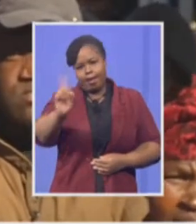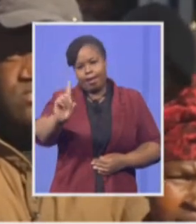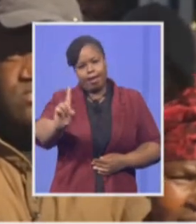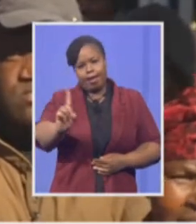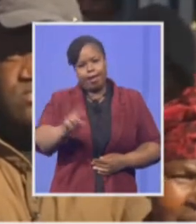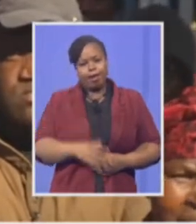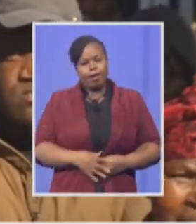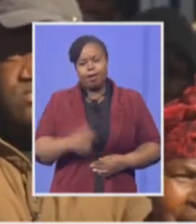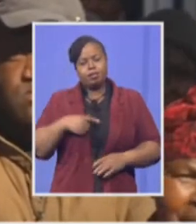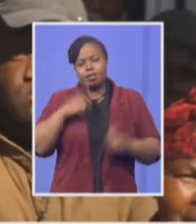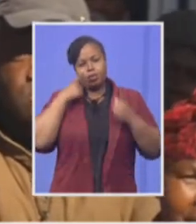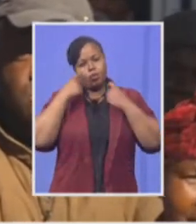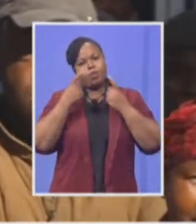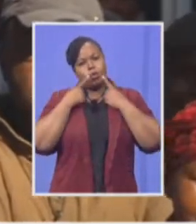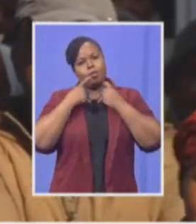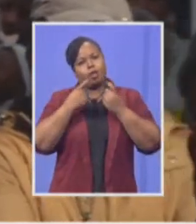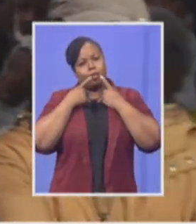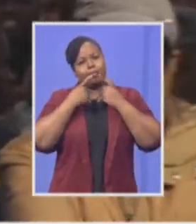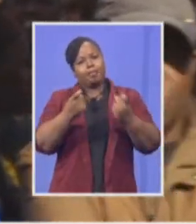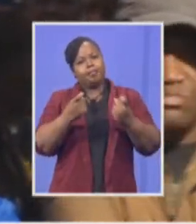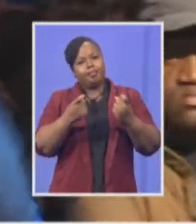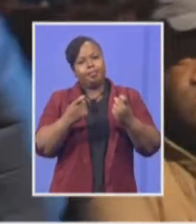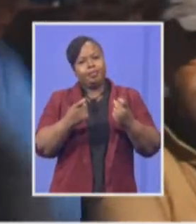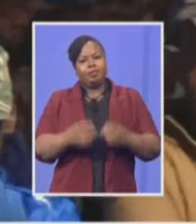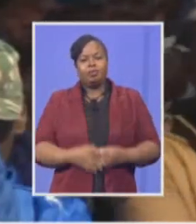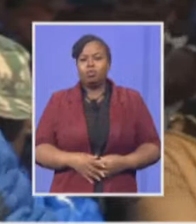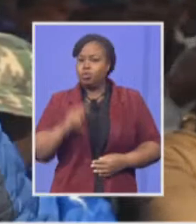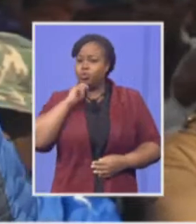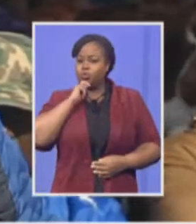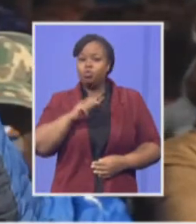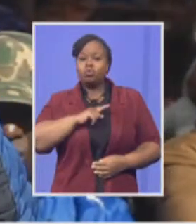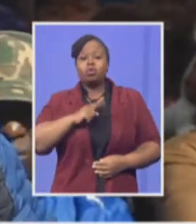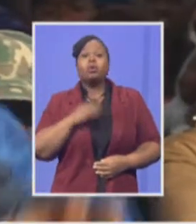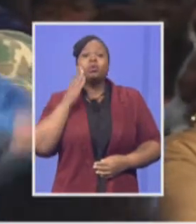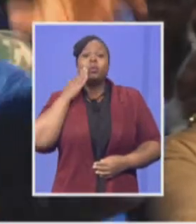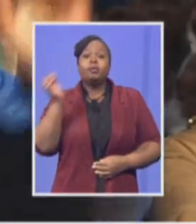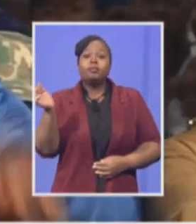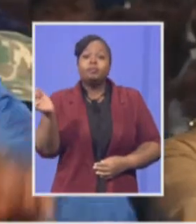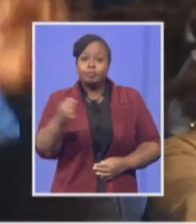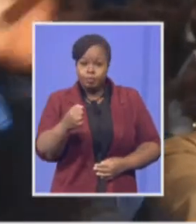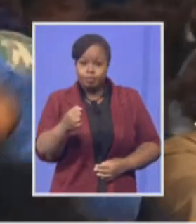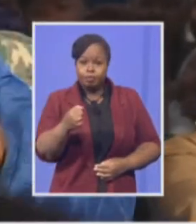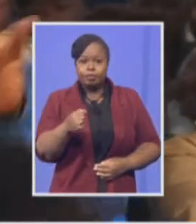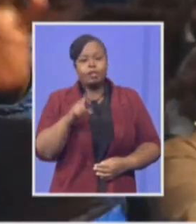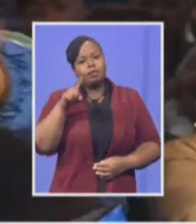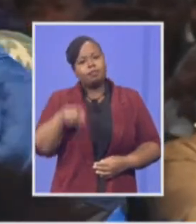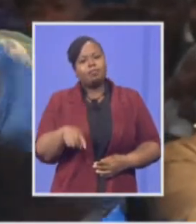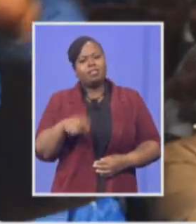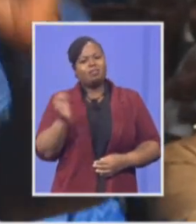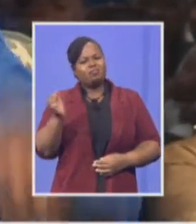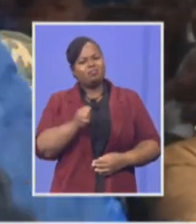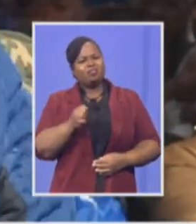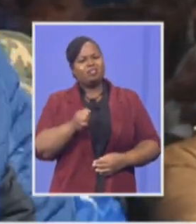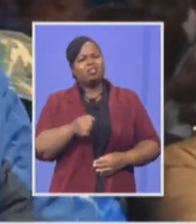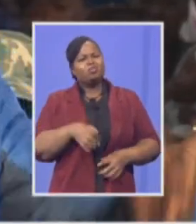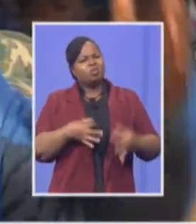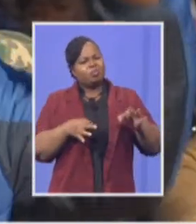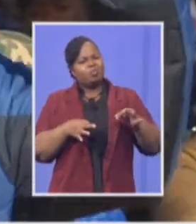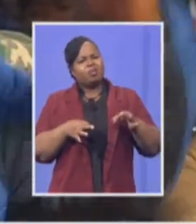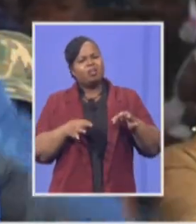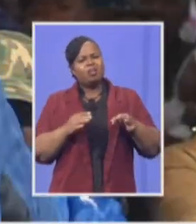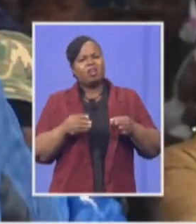baba siyakhala sicela nje uma beqasha kokunye bake baqasha amaphepha azodlula